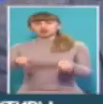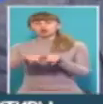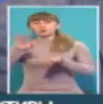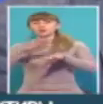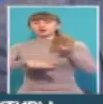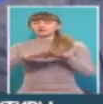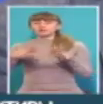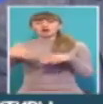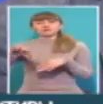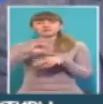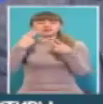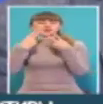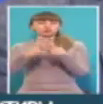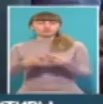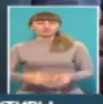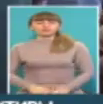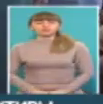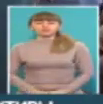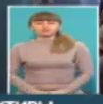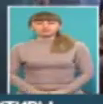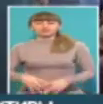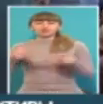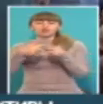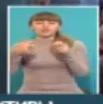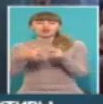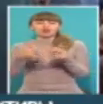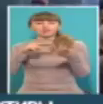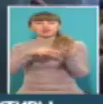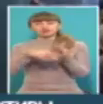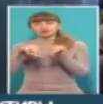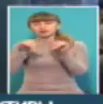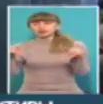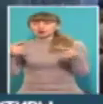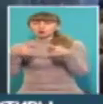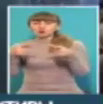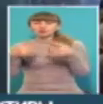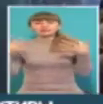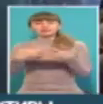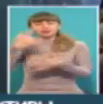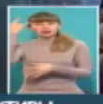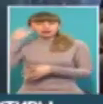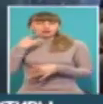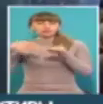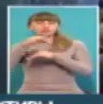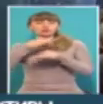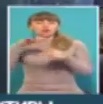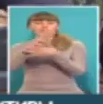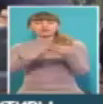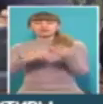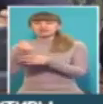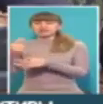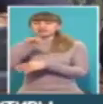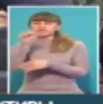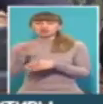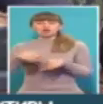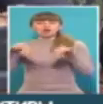всех исправительных учреждениях республики. Проблемы и перспективы развития уголовно-исполнительной системы страны обсуждали на протяжении нескольких часов.